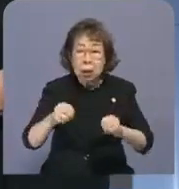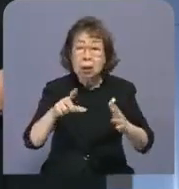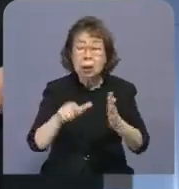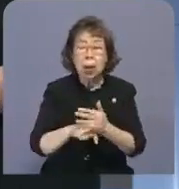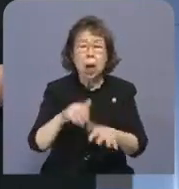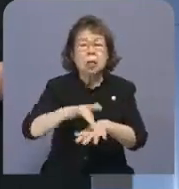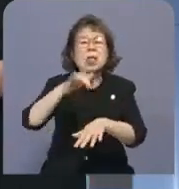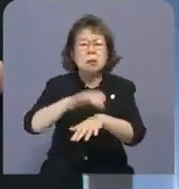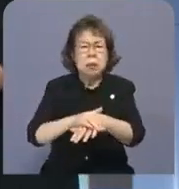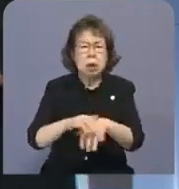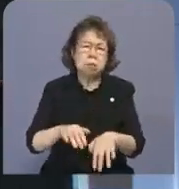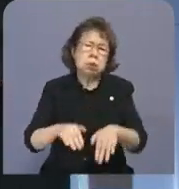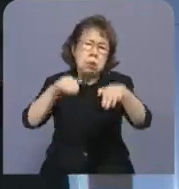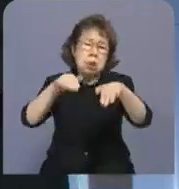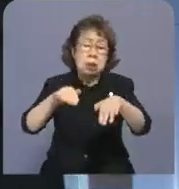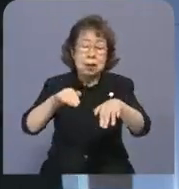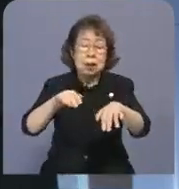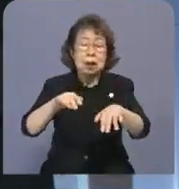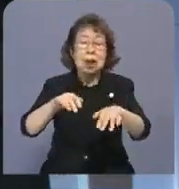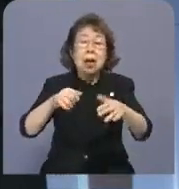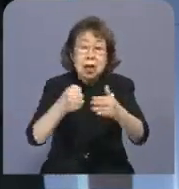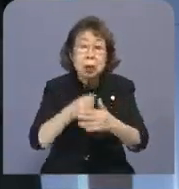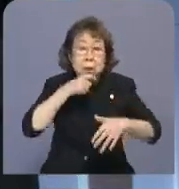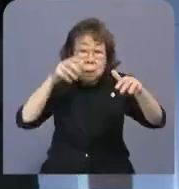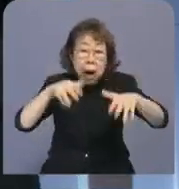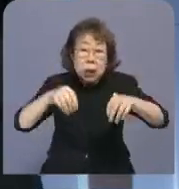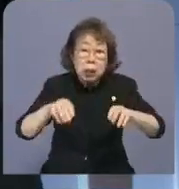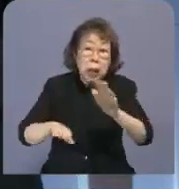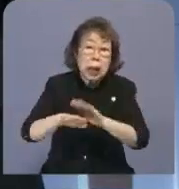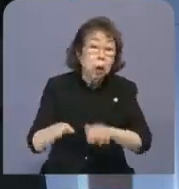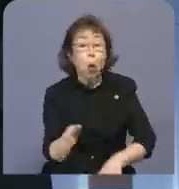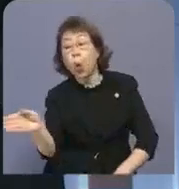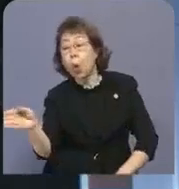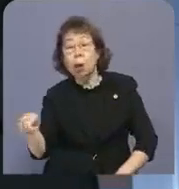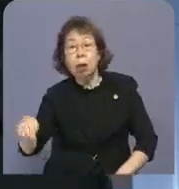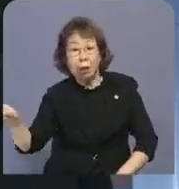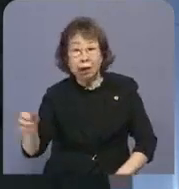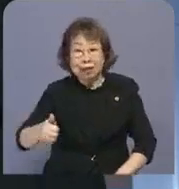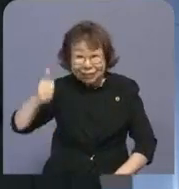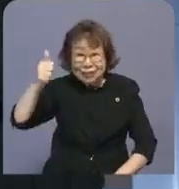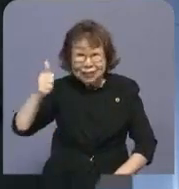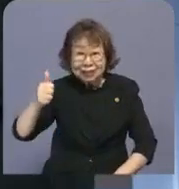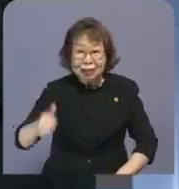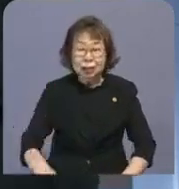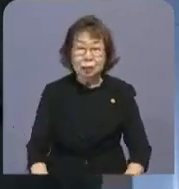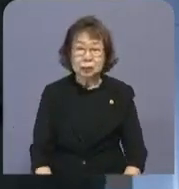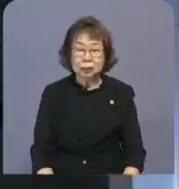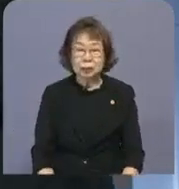상습적으로 침수되는 곳이기 때문에 비가 많이 내릴 경우 우회도로를 이용하시는 게 좋겠습니다